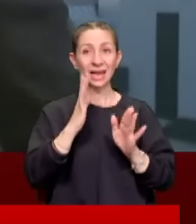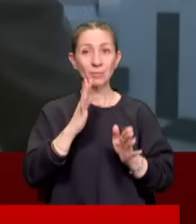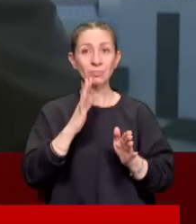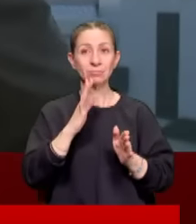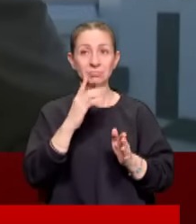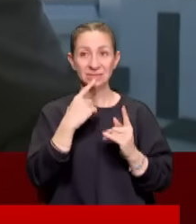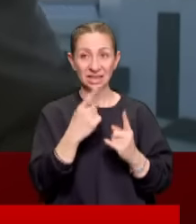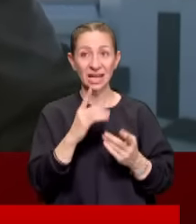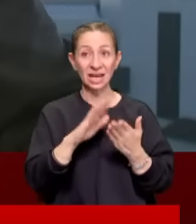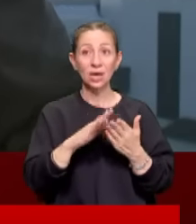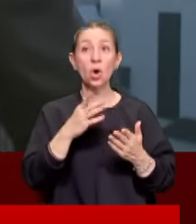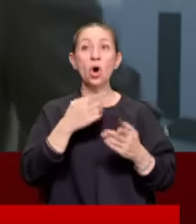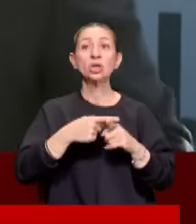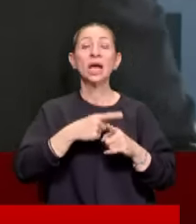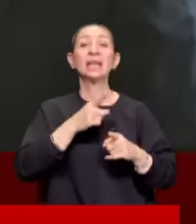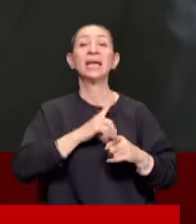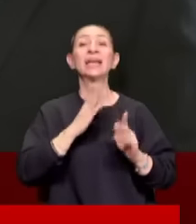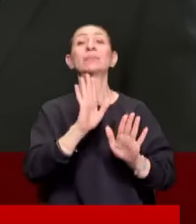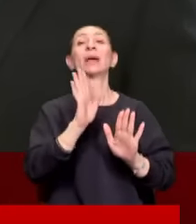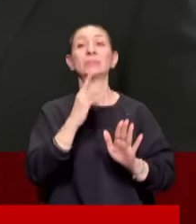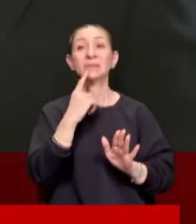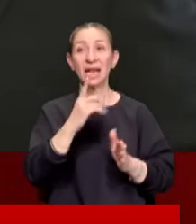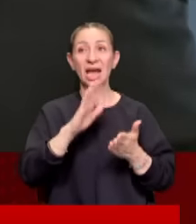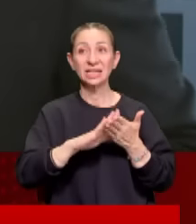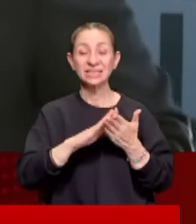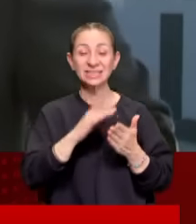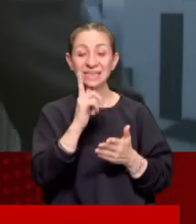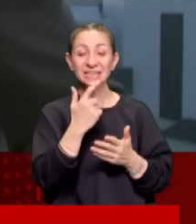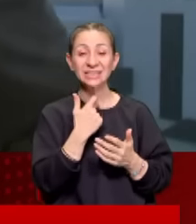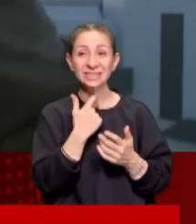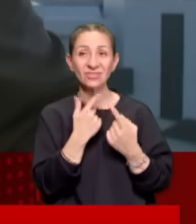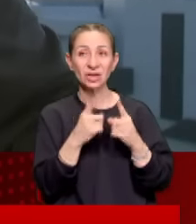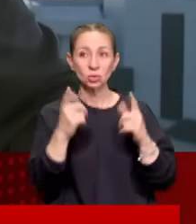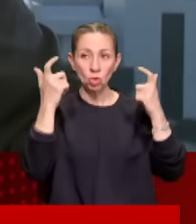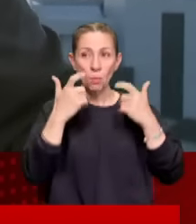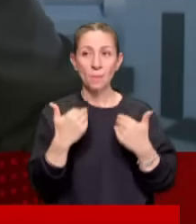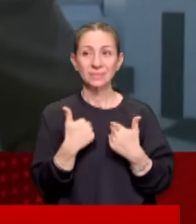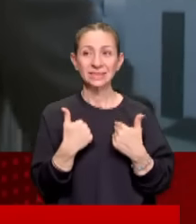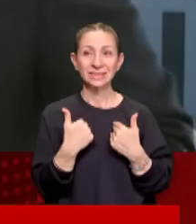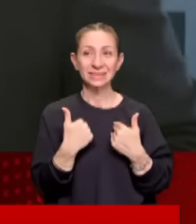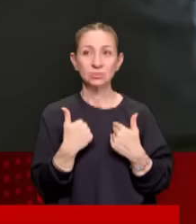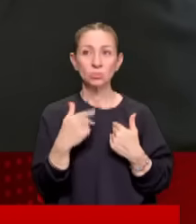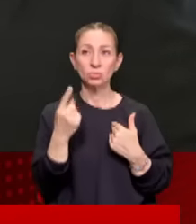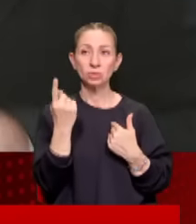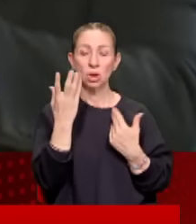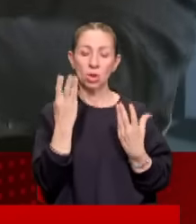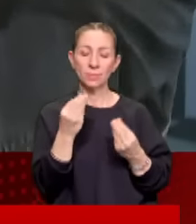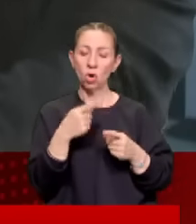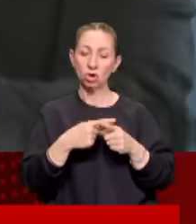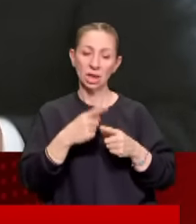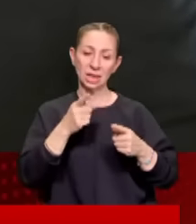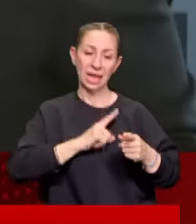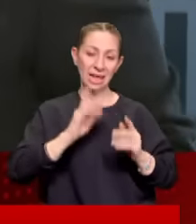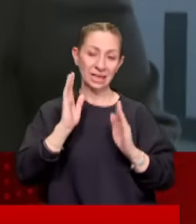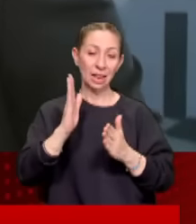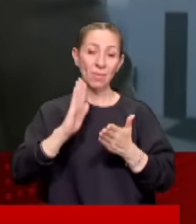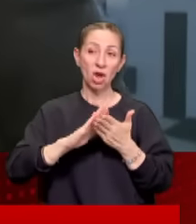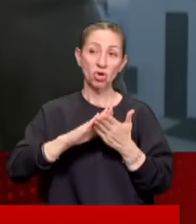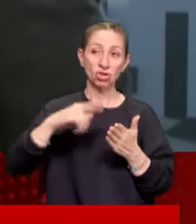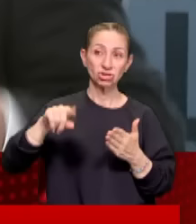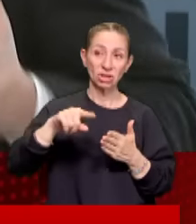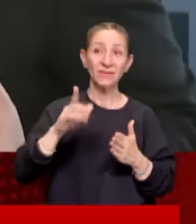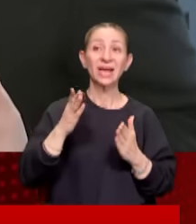arkadaşlarla ortak adayla gitmeyelim diyen arkadaşlar arasındaki ses tonu farkı da bizim sorumluluğumuzdur. Yani böyle bir şey olamaz. Ortak adaylarla gidelim diyen